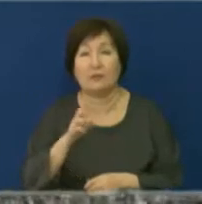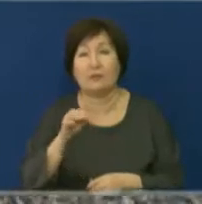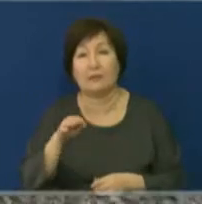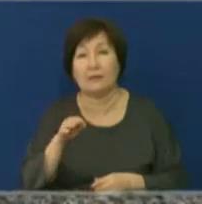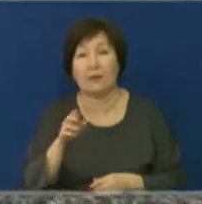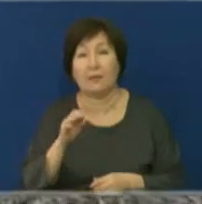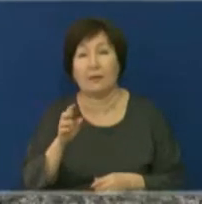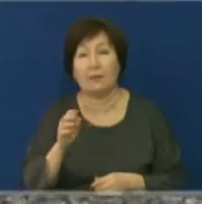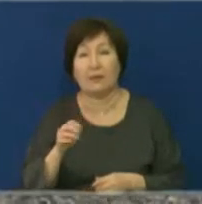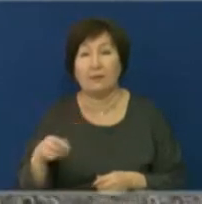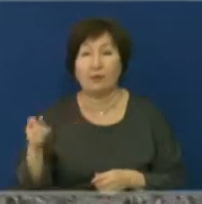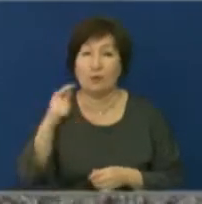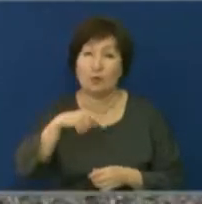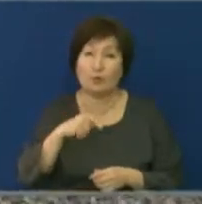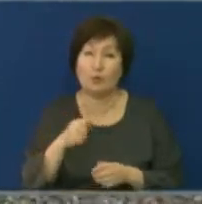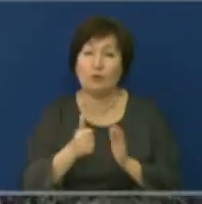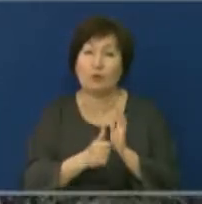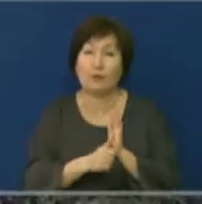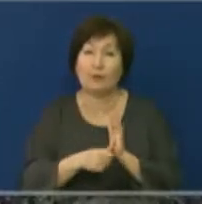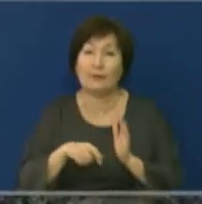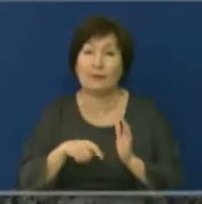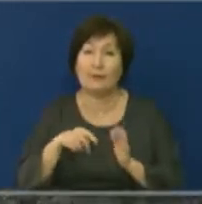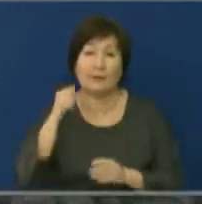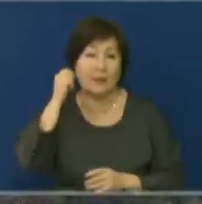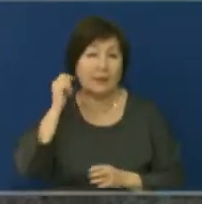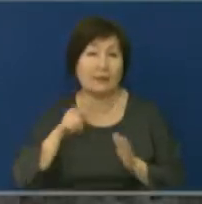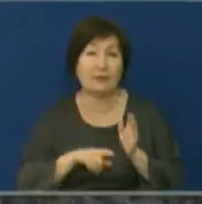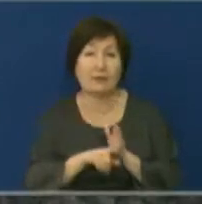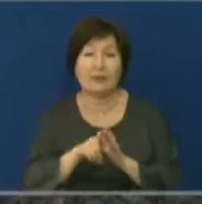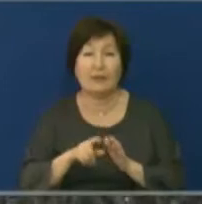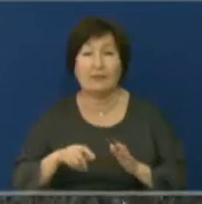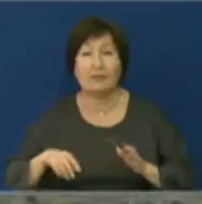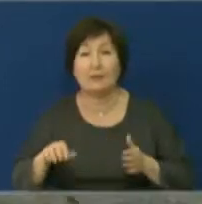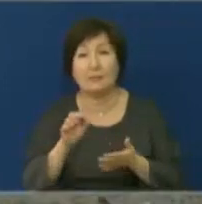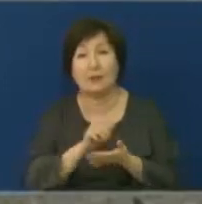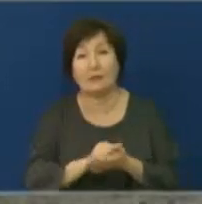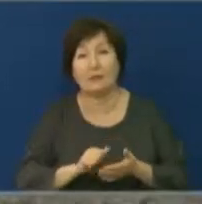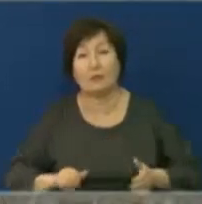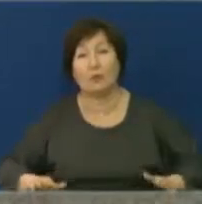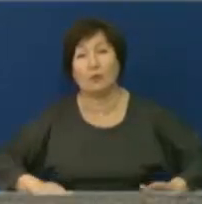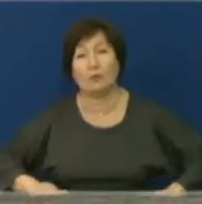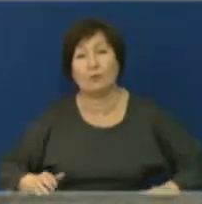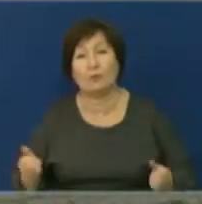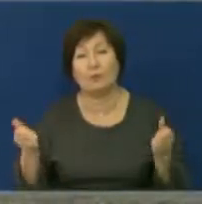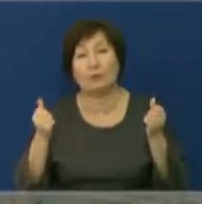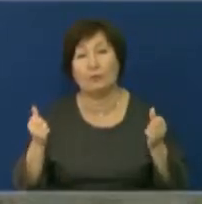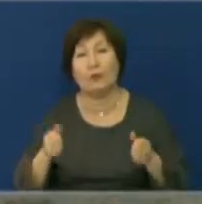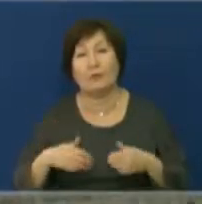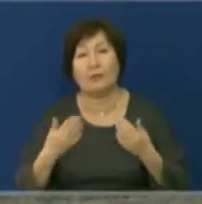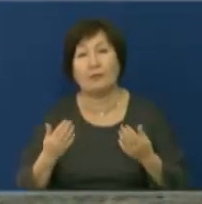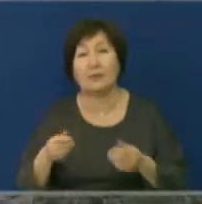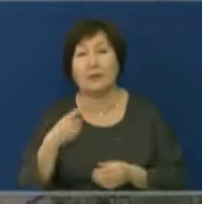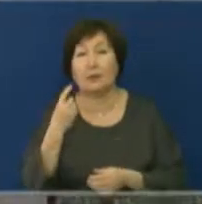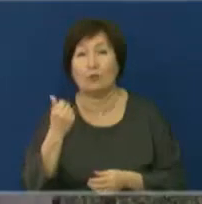конно-спортивный кружок в возрасте 6 лет. Молодой всадник, который идет по стопам предков, в нескольких крупных соревнованиях показал хорошие